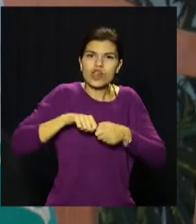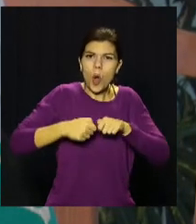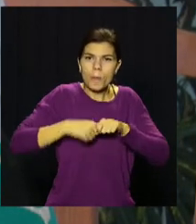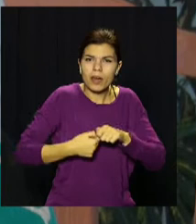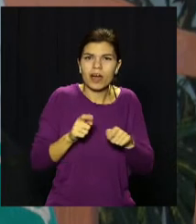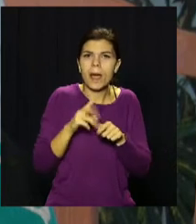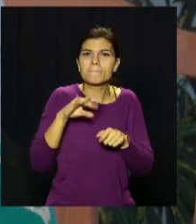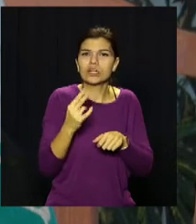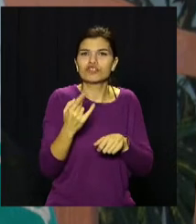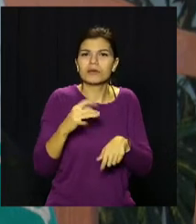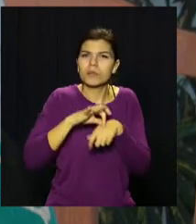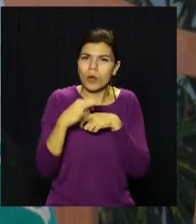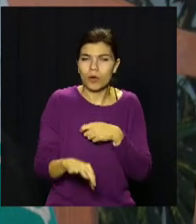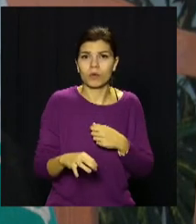мишцях.